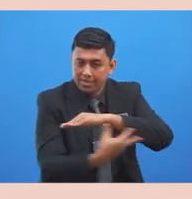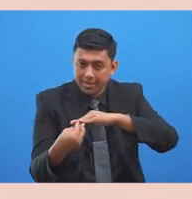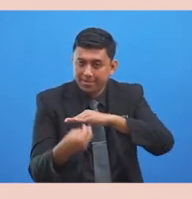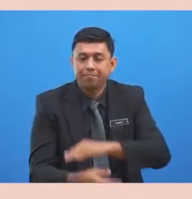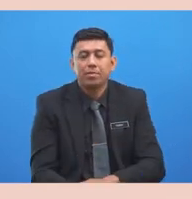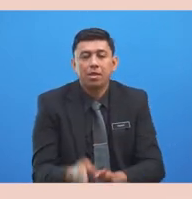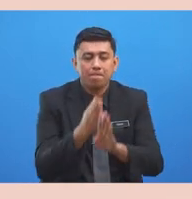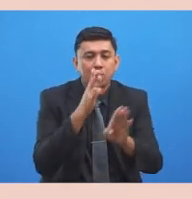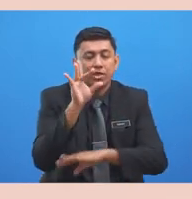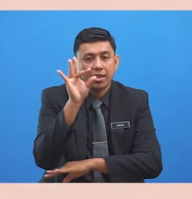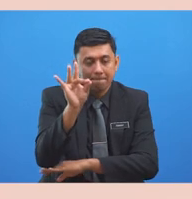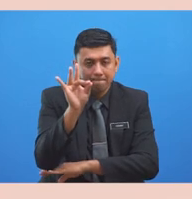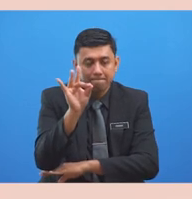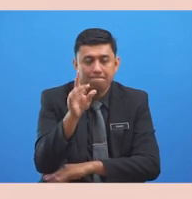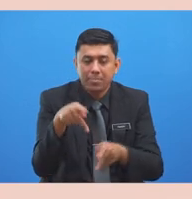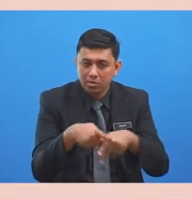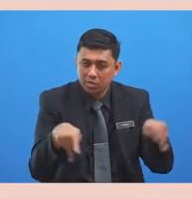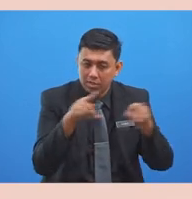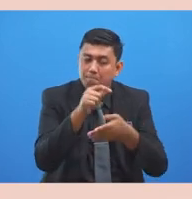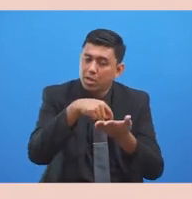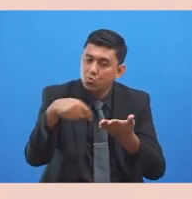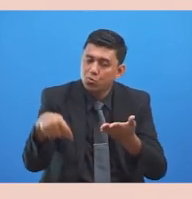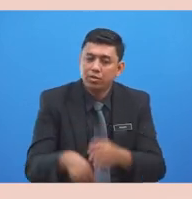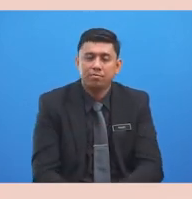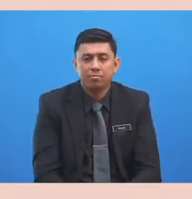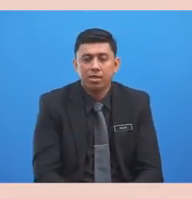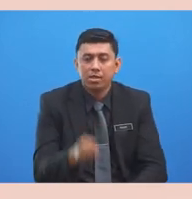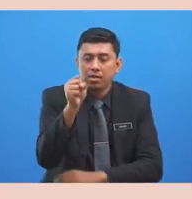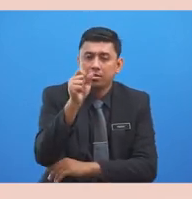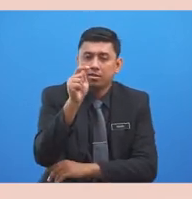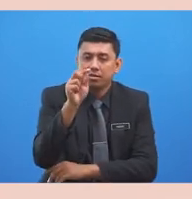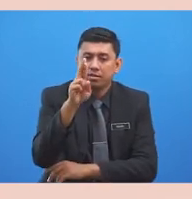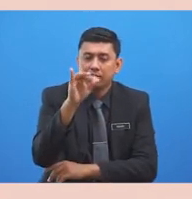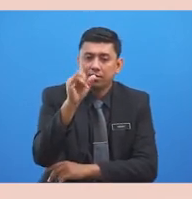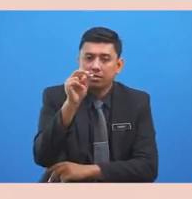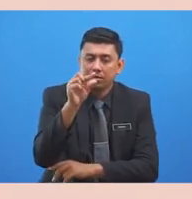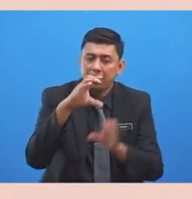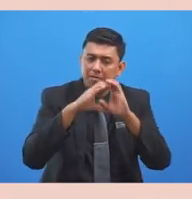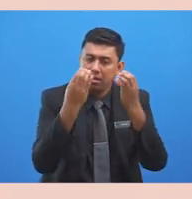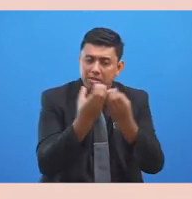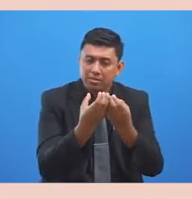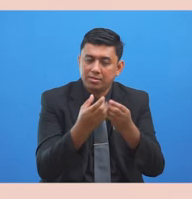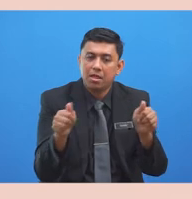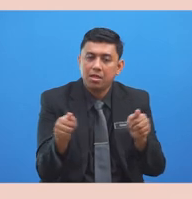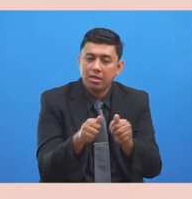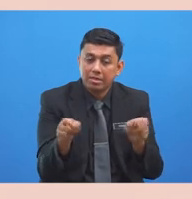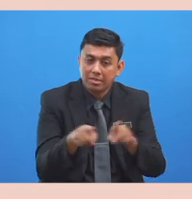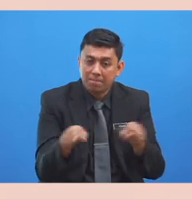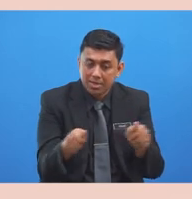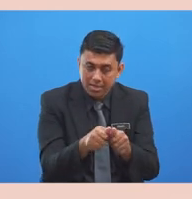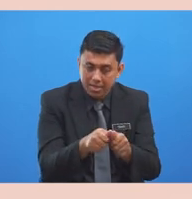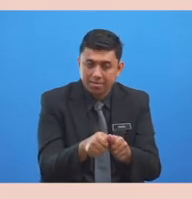Baris ke-8, murid-murid perlu menulis string class sama dengan